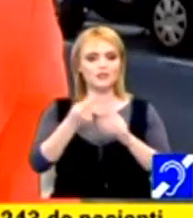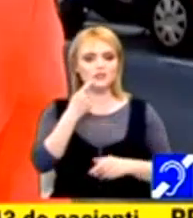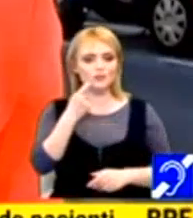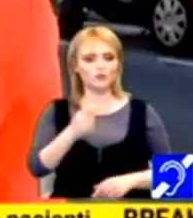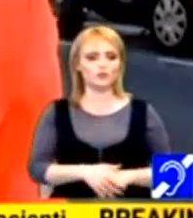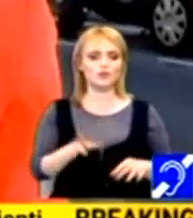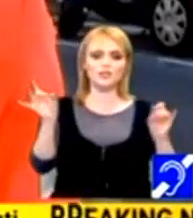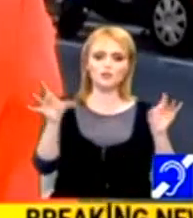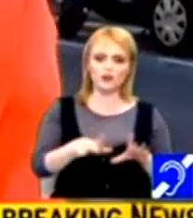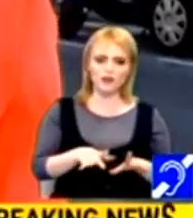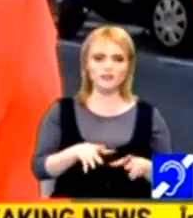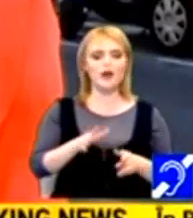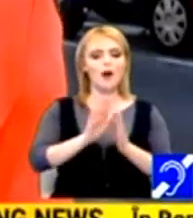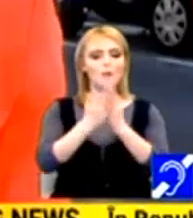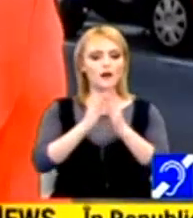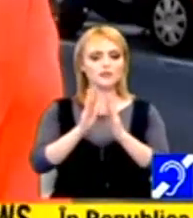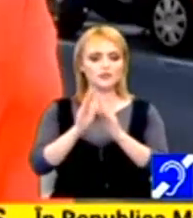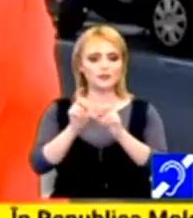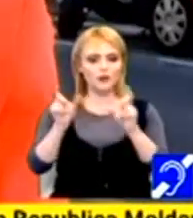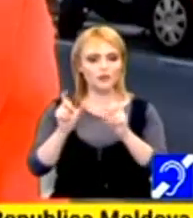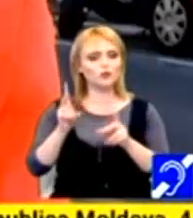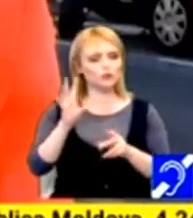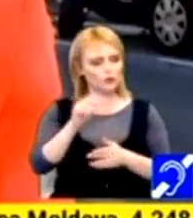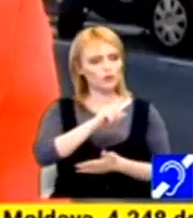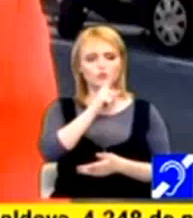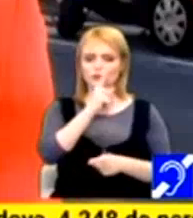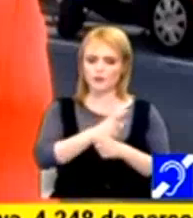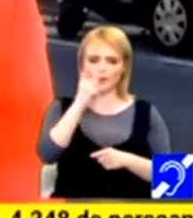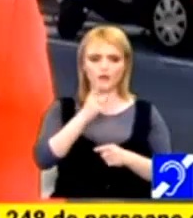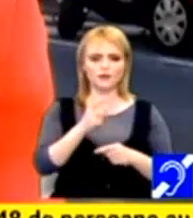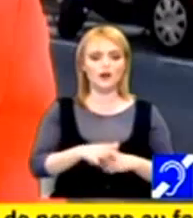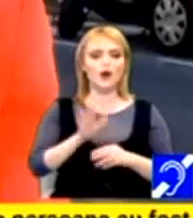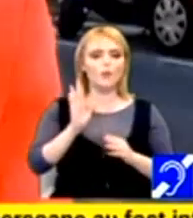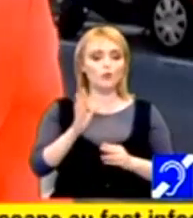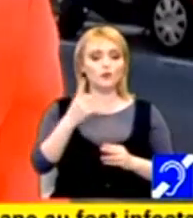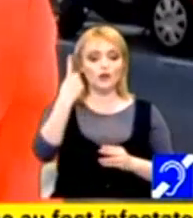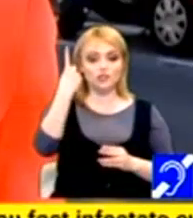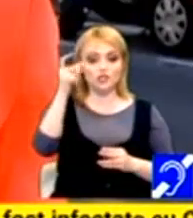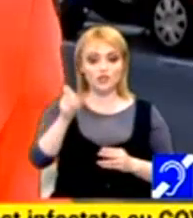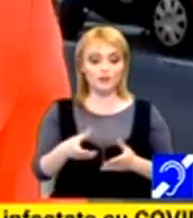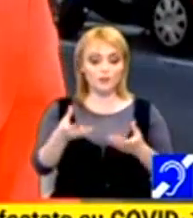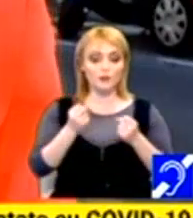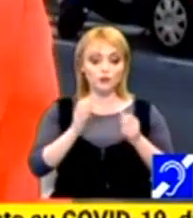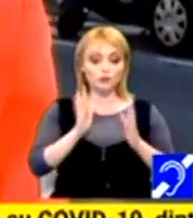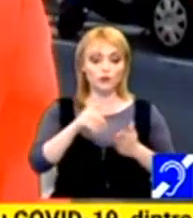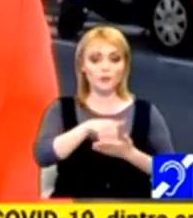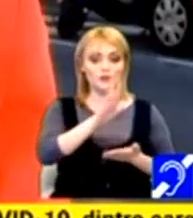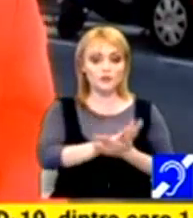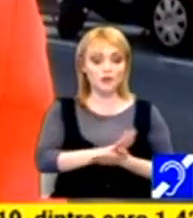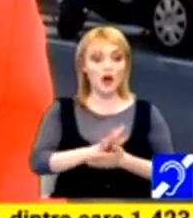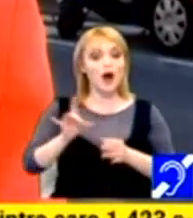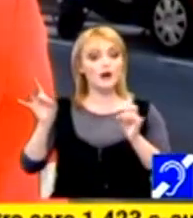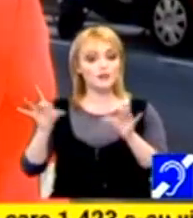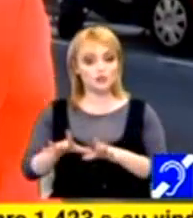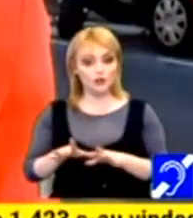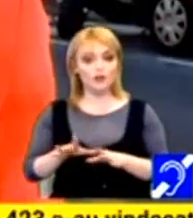oftalmologice, restaurantele sau librăriile, însă cu restricții. Pot primi un singur client doar cu programare, iar în cazul restaurantelor,